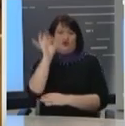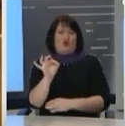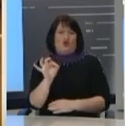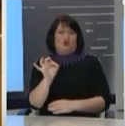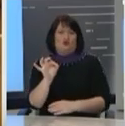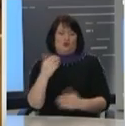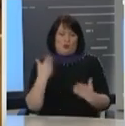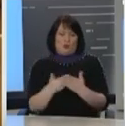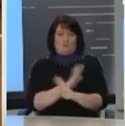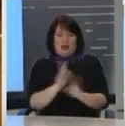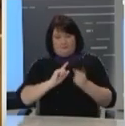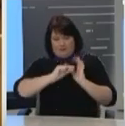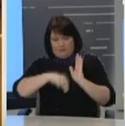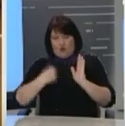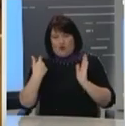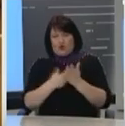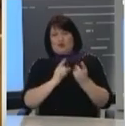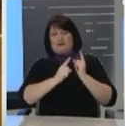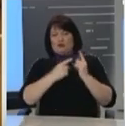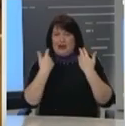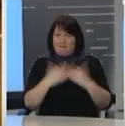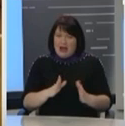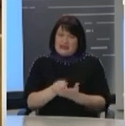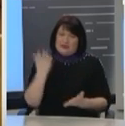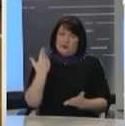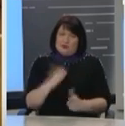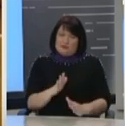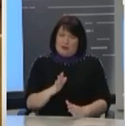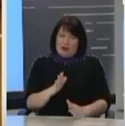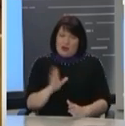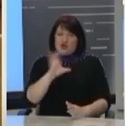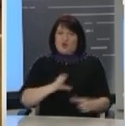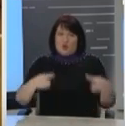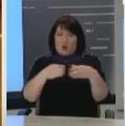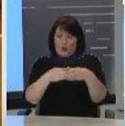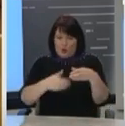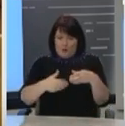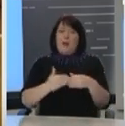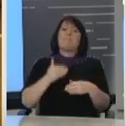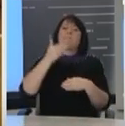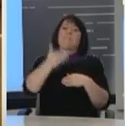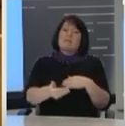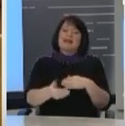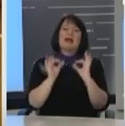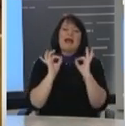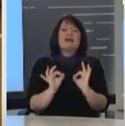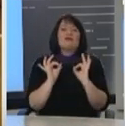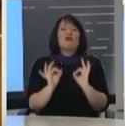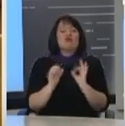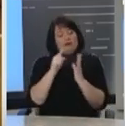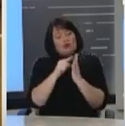τυπική ολοκλήρωση της συμφωνίας για την αξιολόγηση στο προσεχές Eurogroup να προχωρήσει και υπεραιτέρω